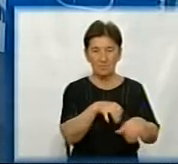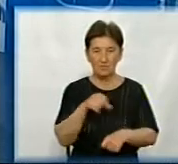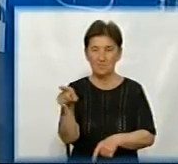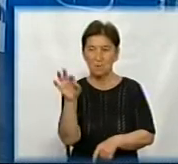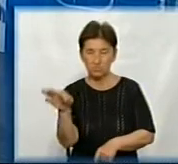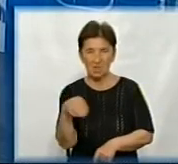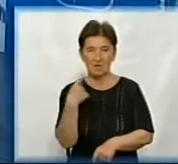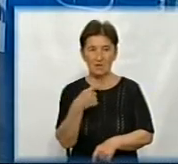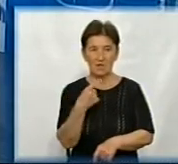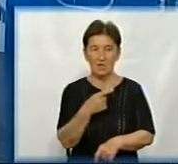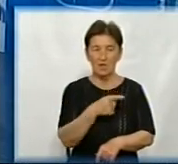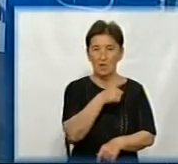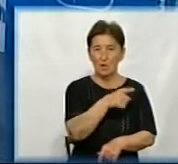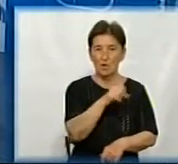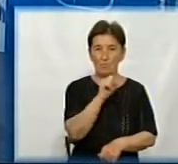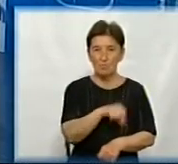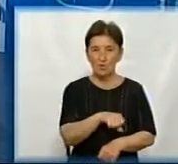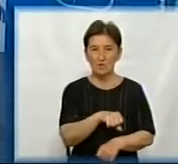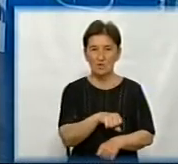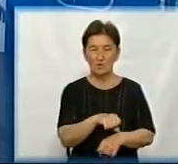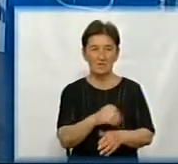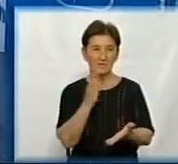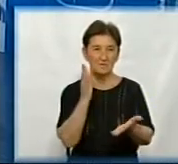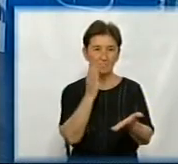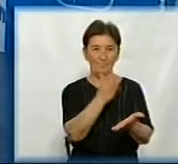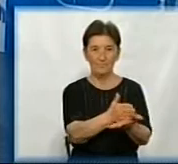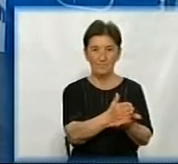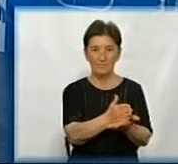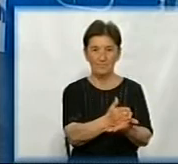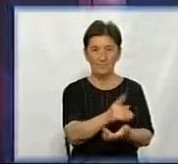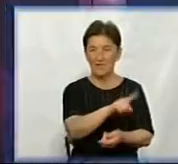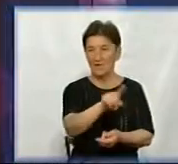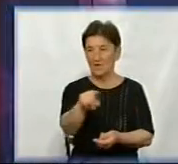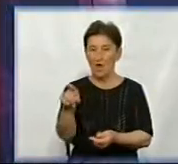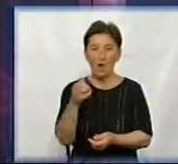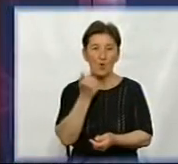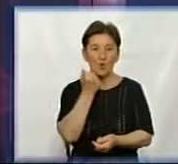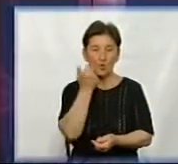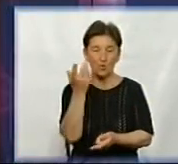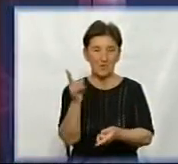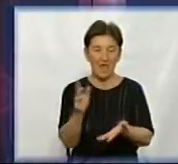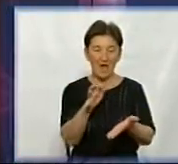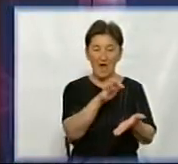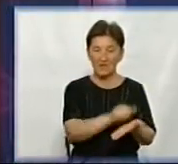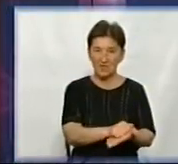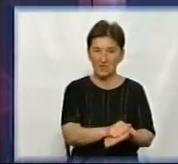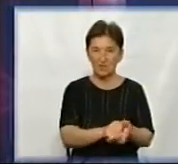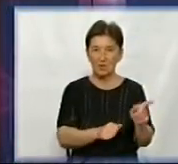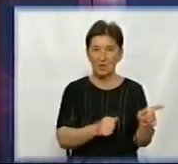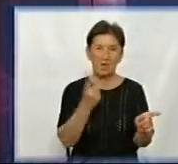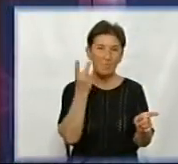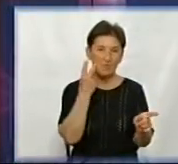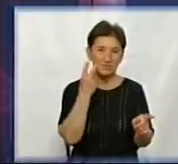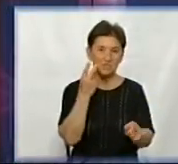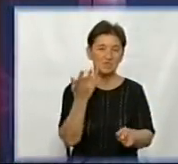щоб відносини ми могли комунальне підприємство вести напряму з цими структурами. А коли орендарем був ДП «Кюратепло», постійно ви